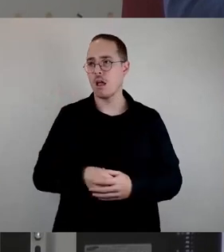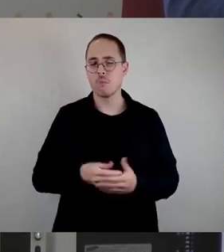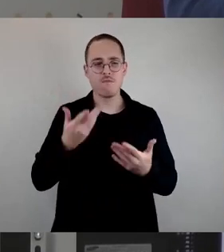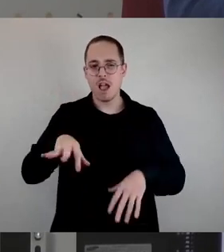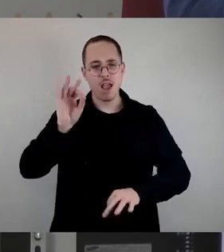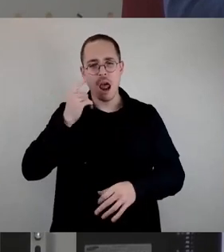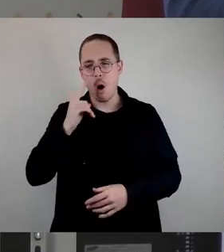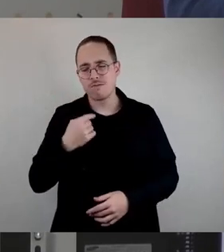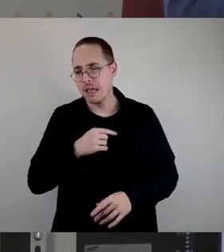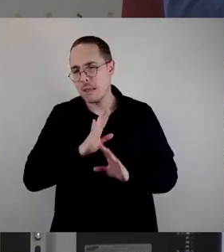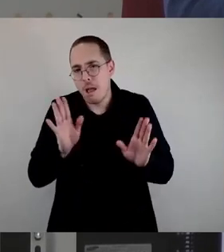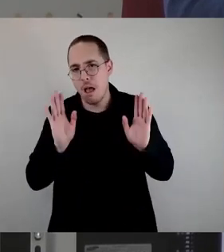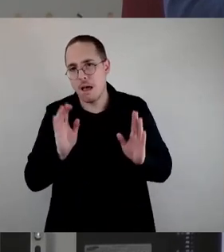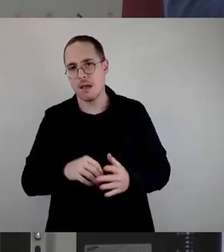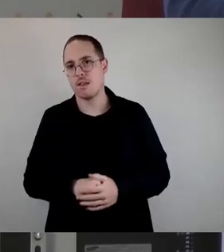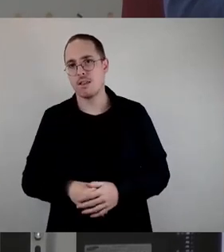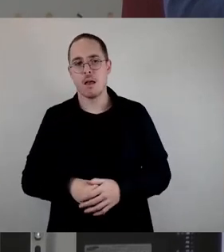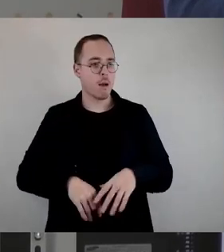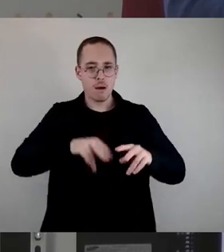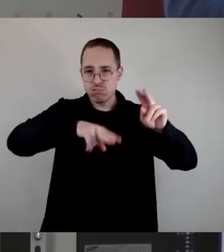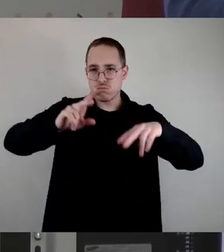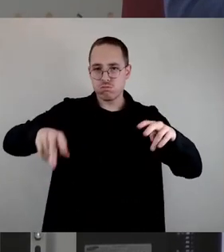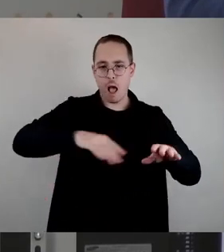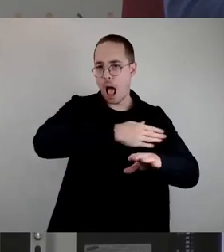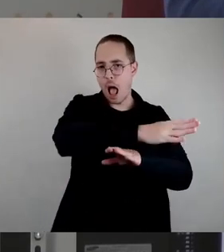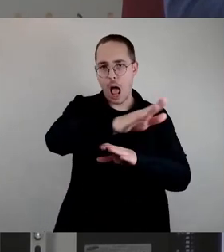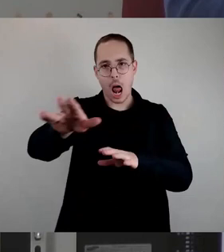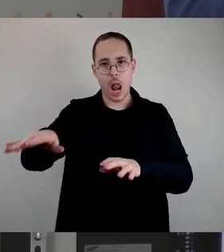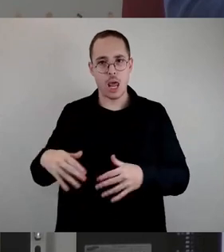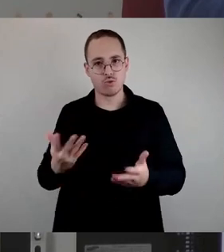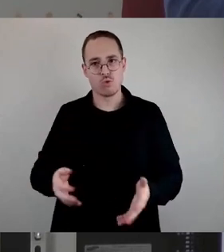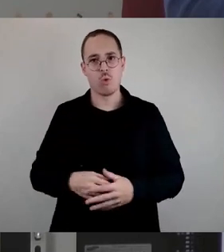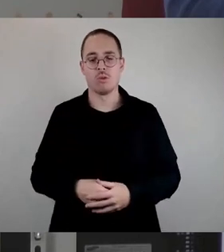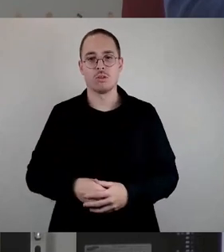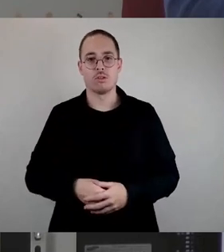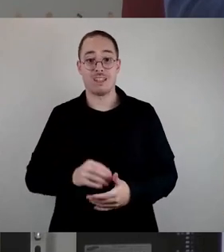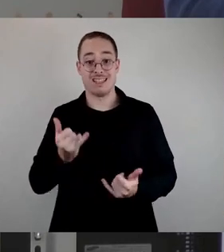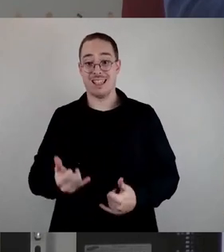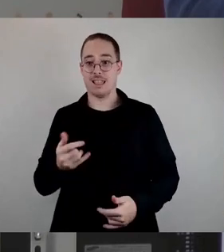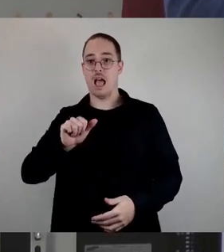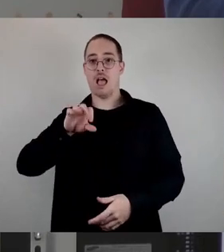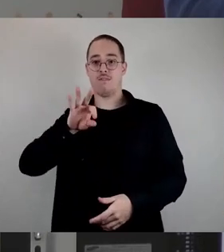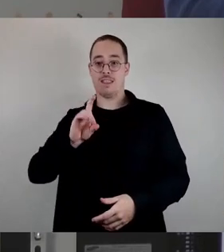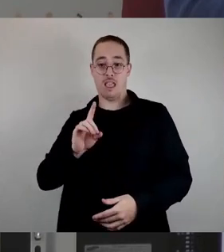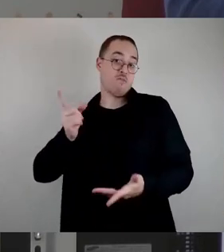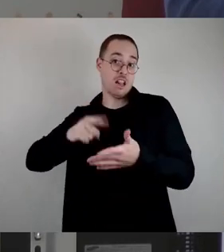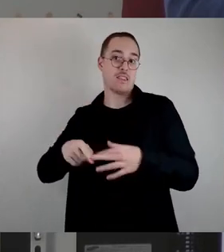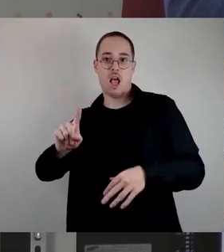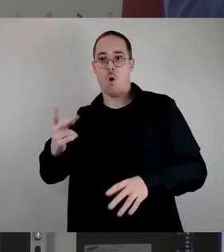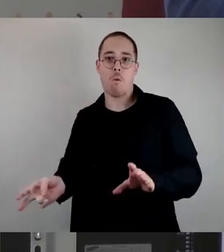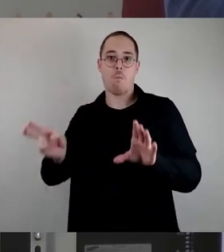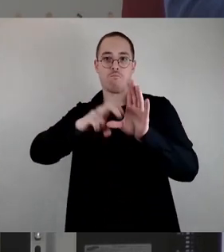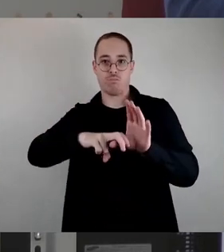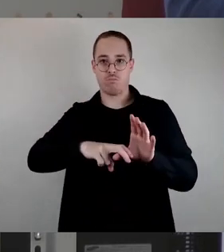es war wirklich bunt durchs ganze politische Spektrum. Jetzt hat sich auch der AfD als Letzte noch drauf gesetzt. So, und